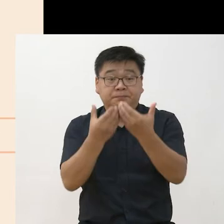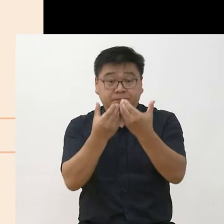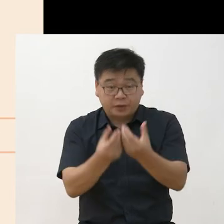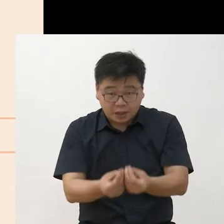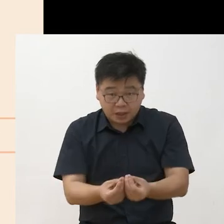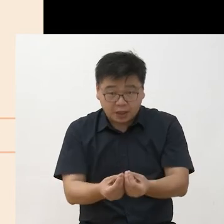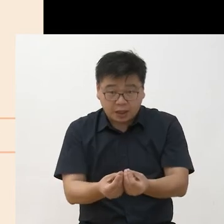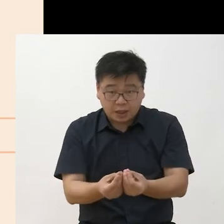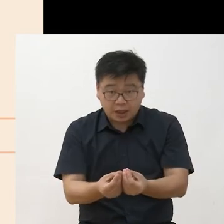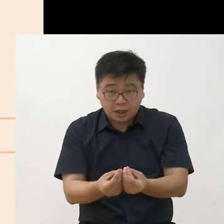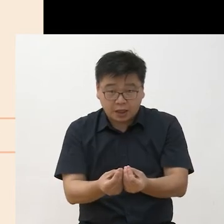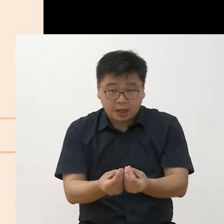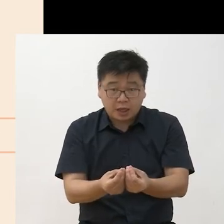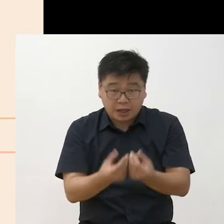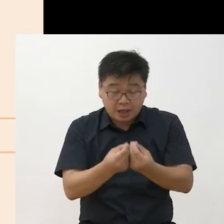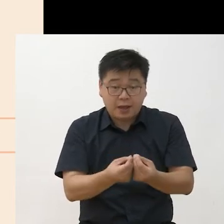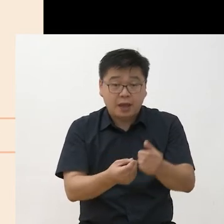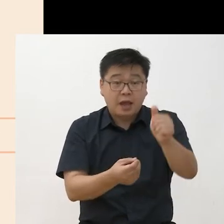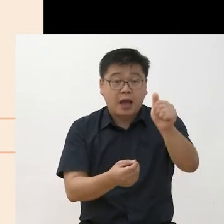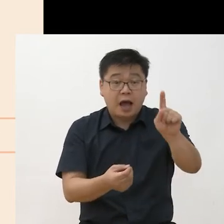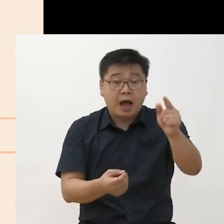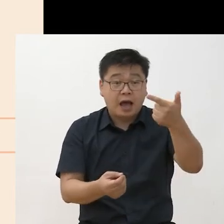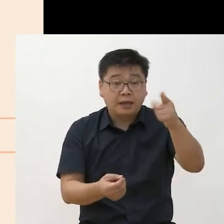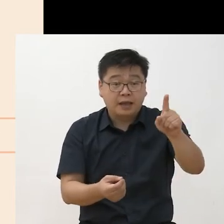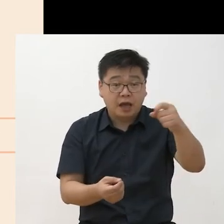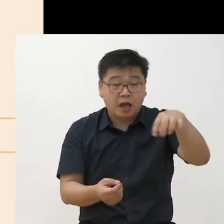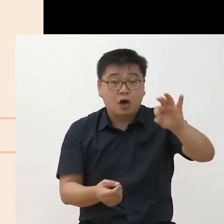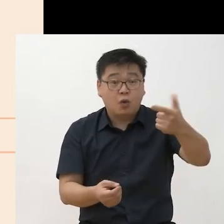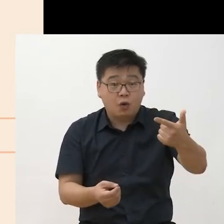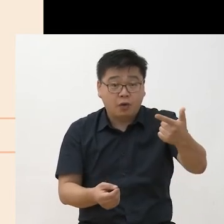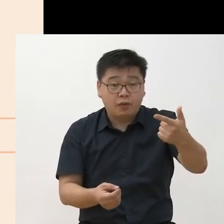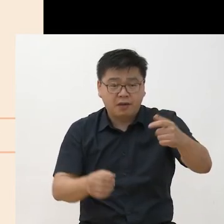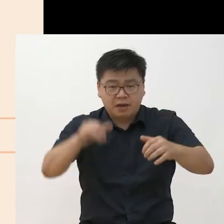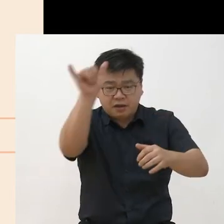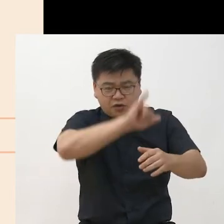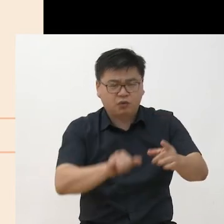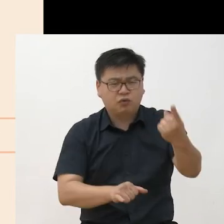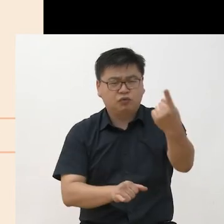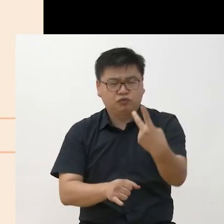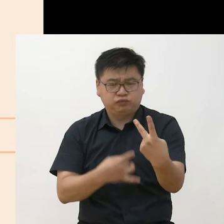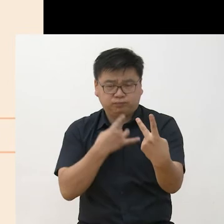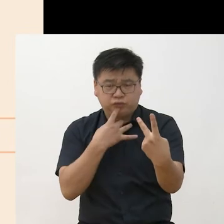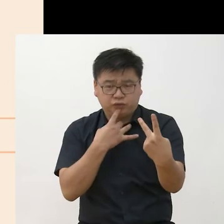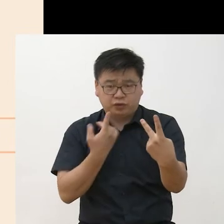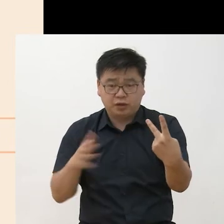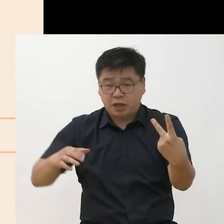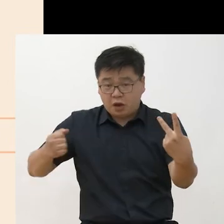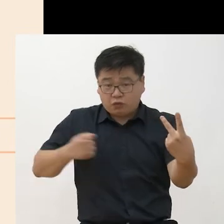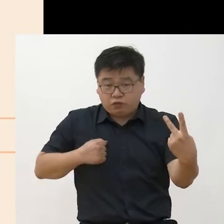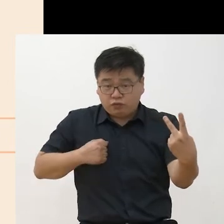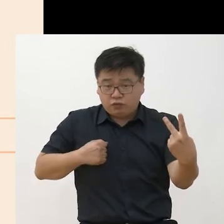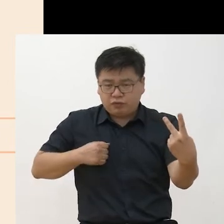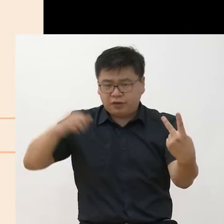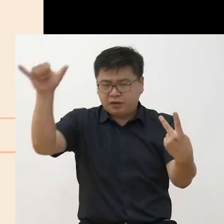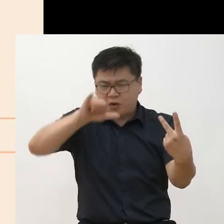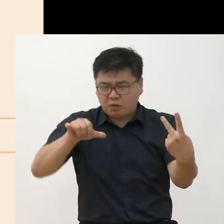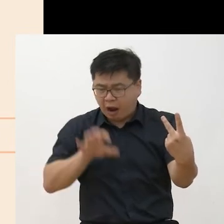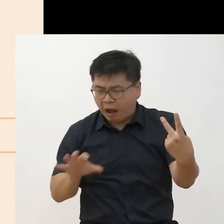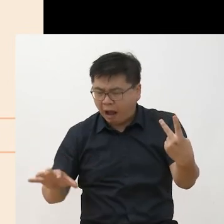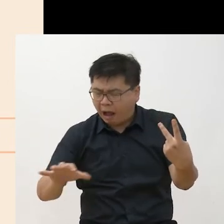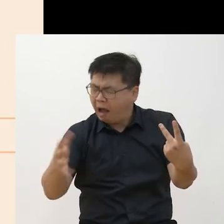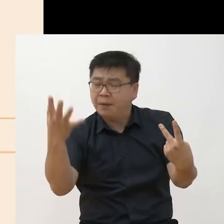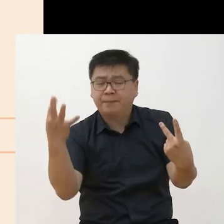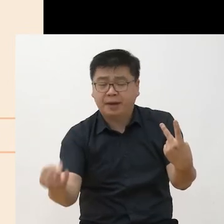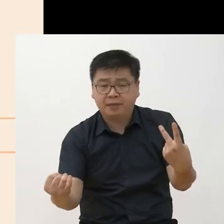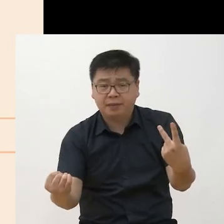들어서 하나원은 전국에 두 곳이 있을 뿐입니다. 그리고 군부대는 매우 많기 때문에 수요가